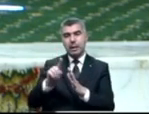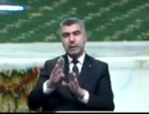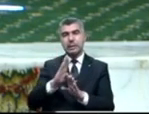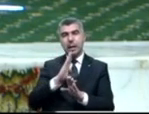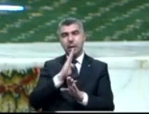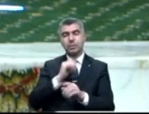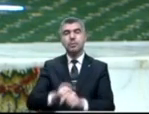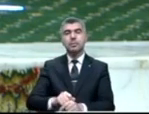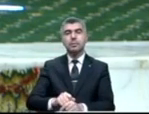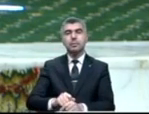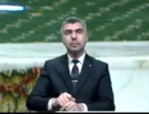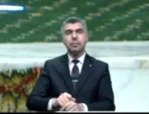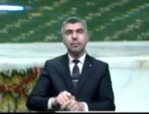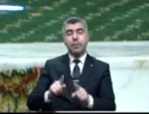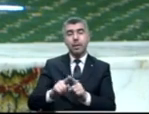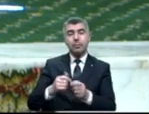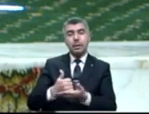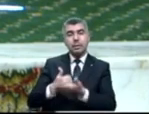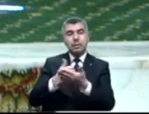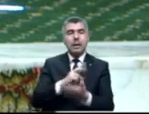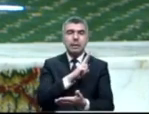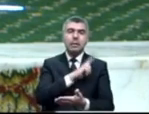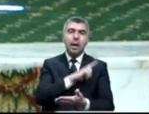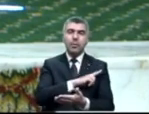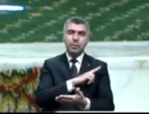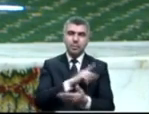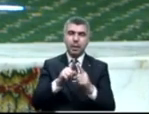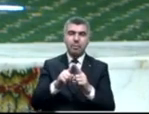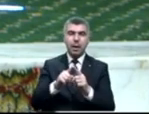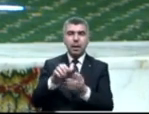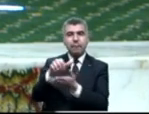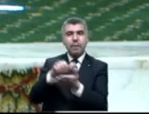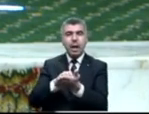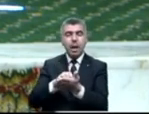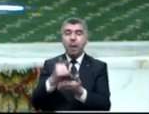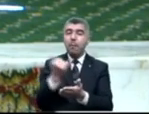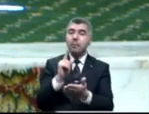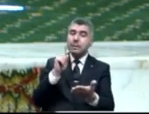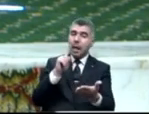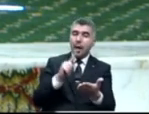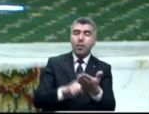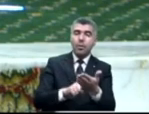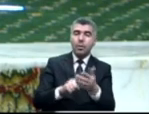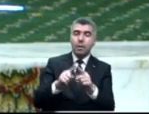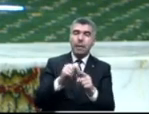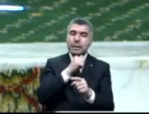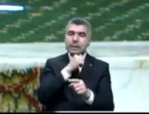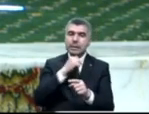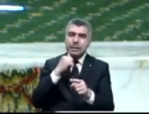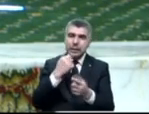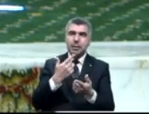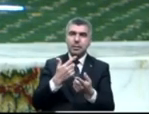04-12، إحداث التأمين الفلاحي متعدد المخاطر المناخية للحبوب والقطاني والزراعة الزيتية،